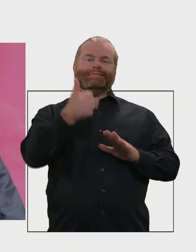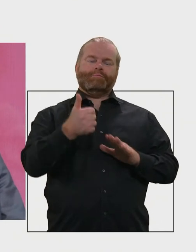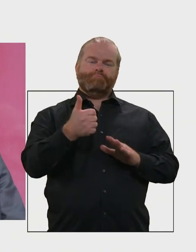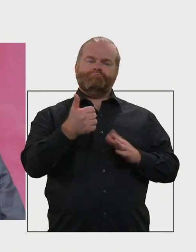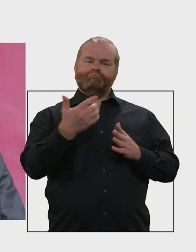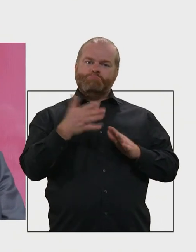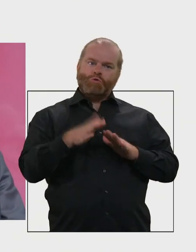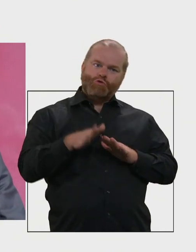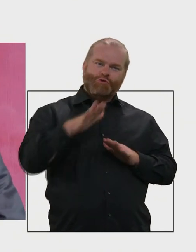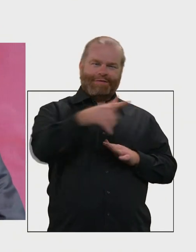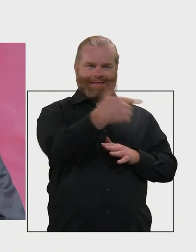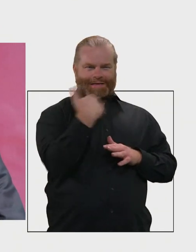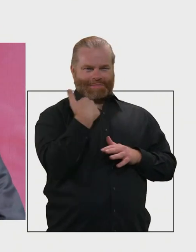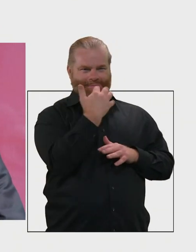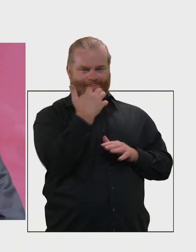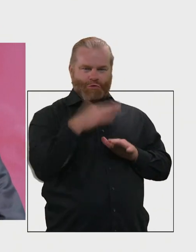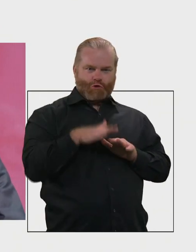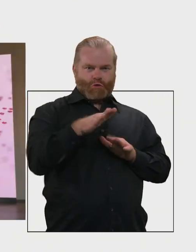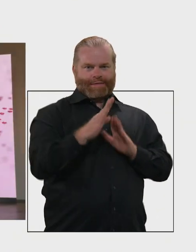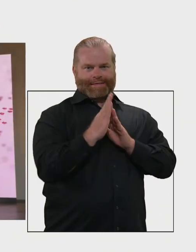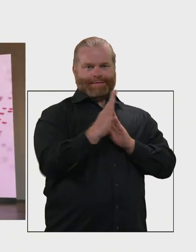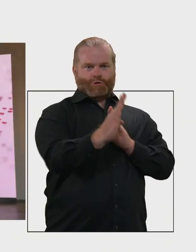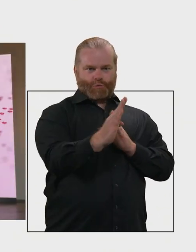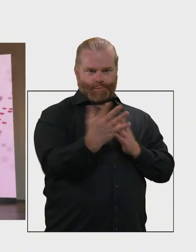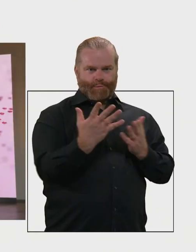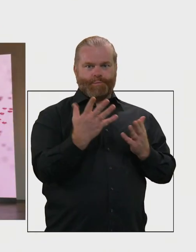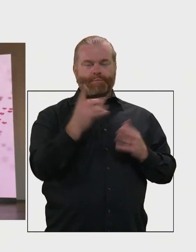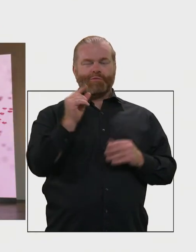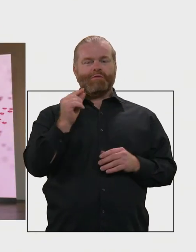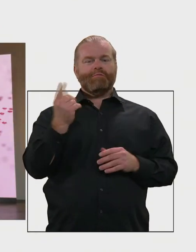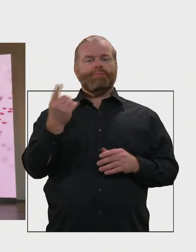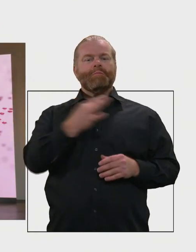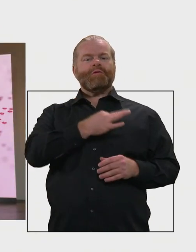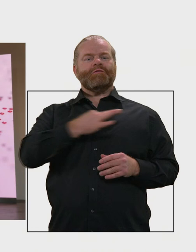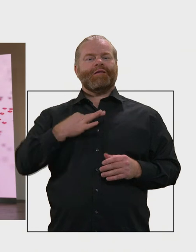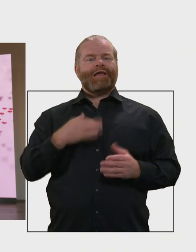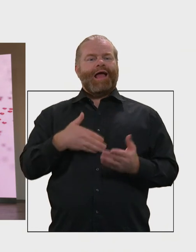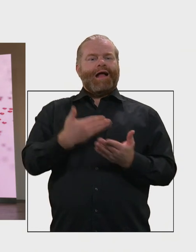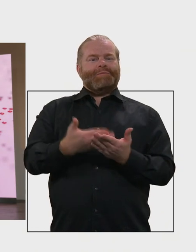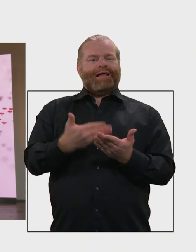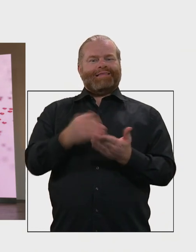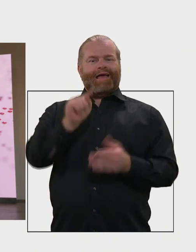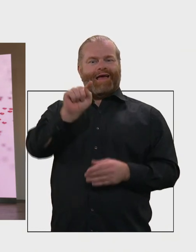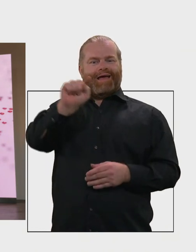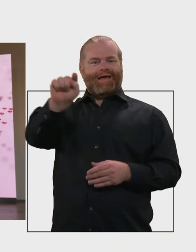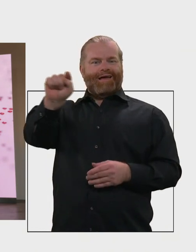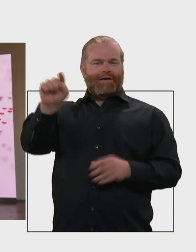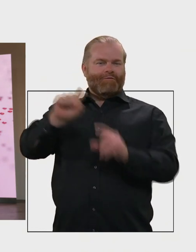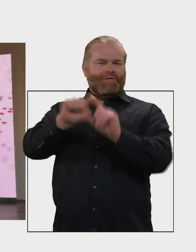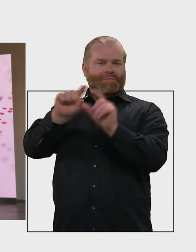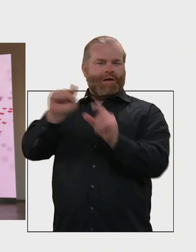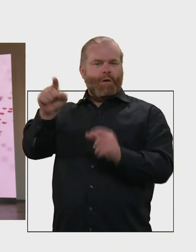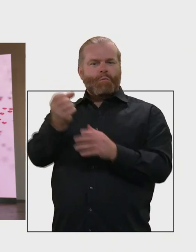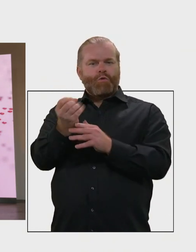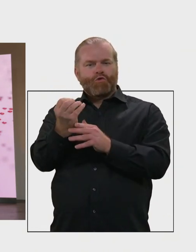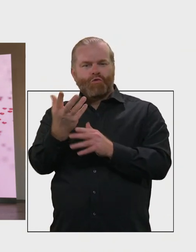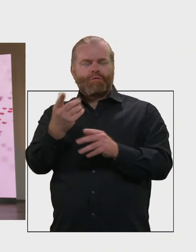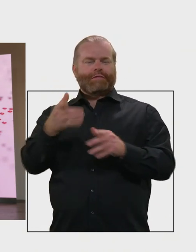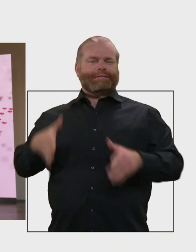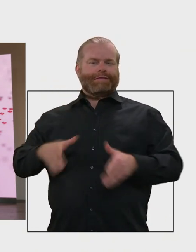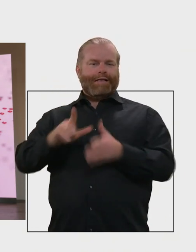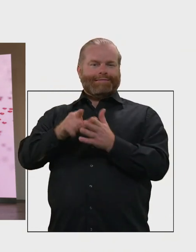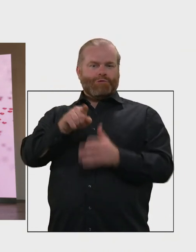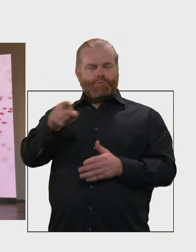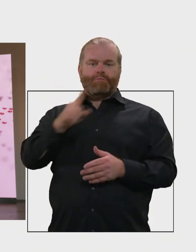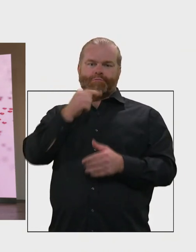Dienstleistungen, beispielsweise im digitalen Bereich, die für die Allgemeinheit bestimmt sind, dass wir die zur Barrierefreiheit verpflichten. Im öffentlichen Bereich, also